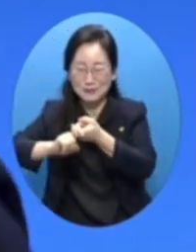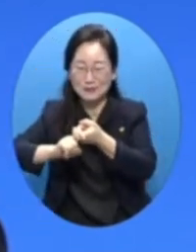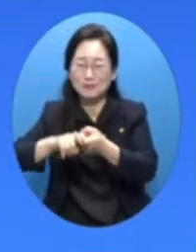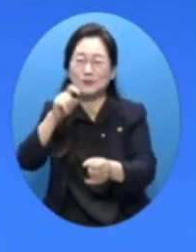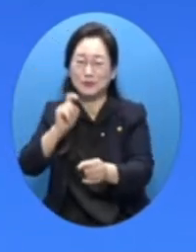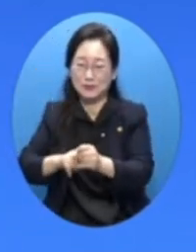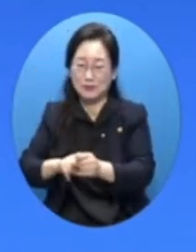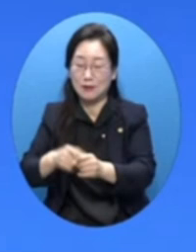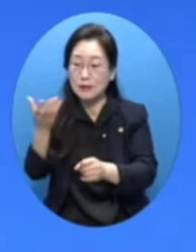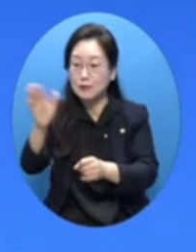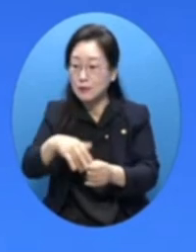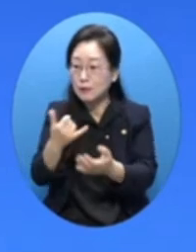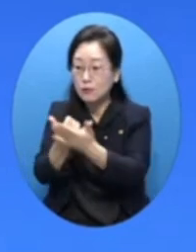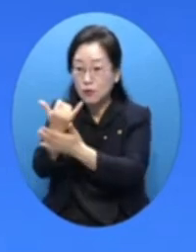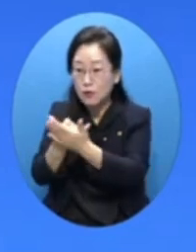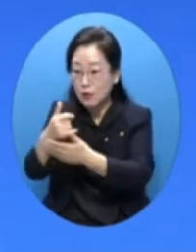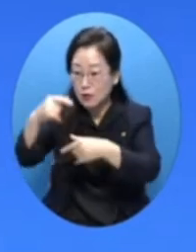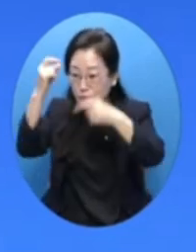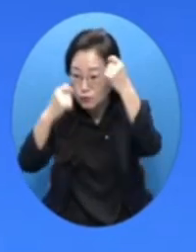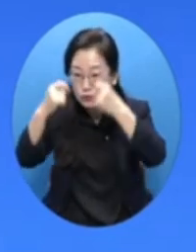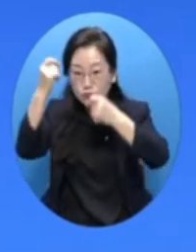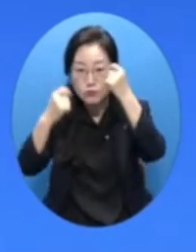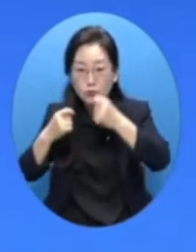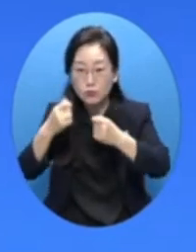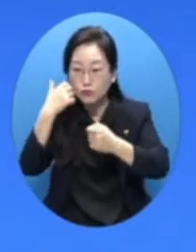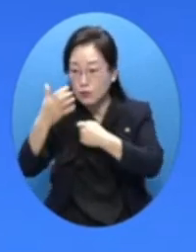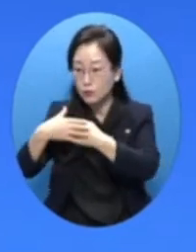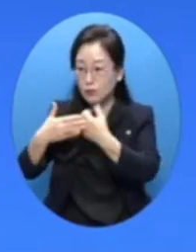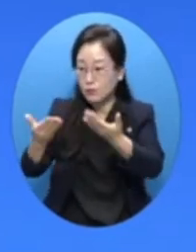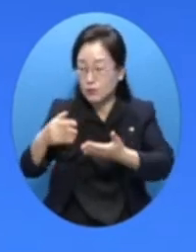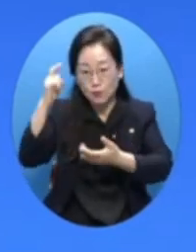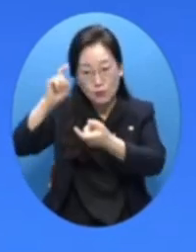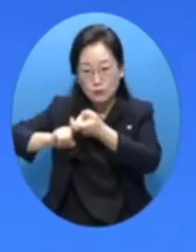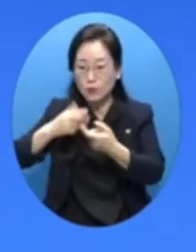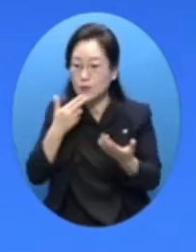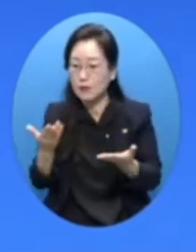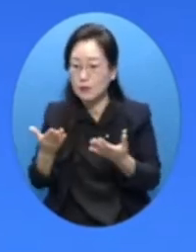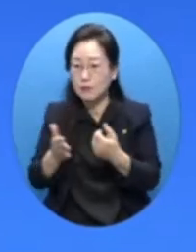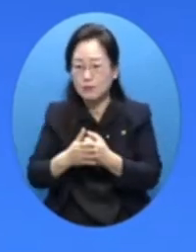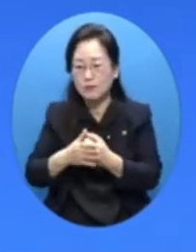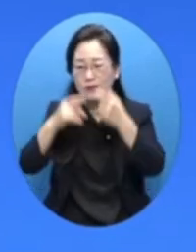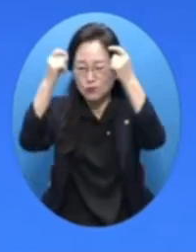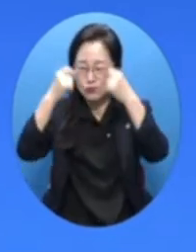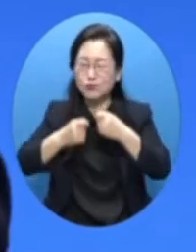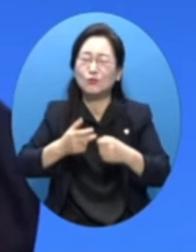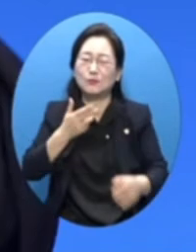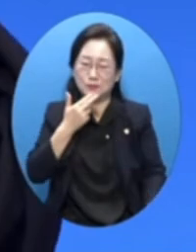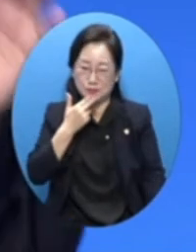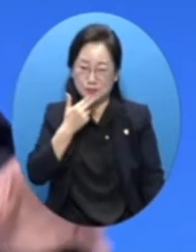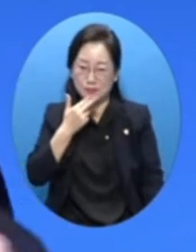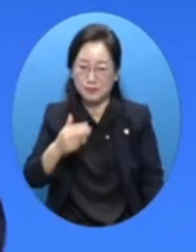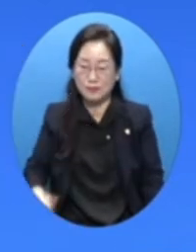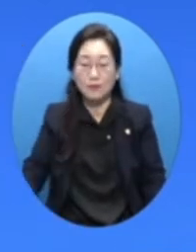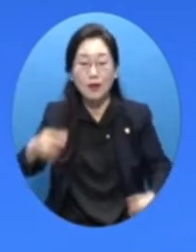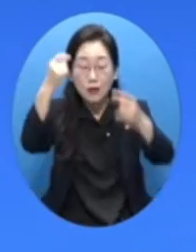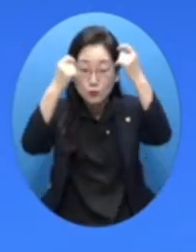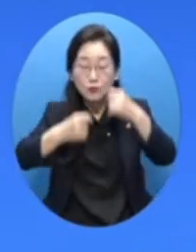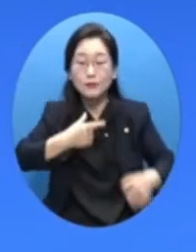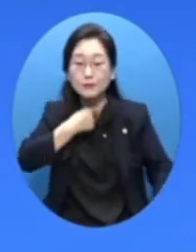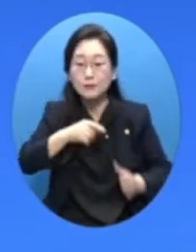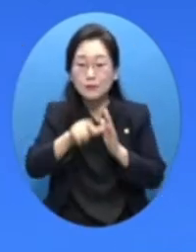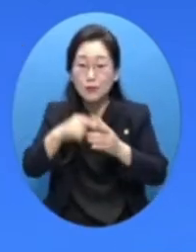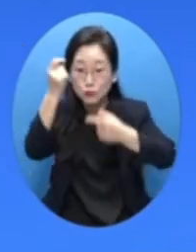고아는 울어도 도와줄 사람이 없고 돌봐줄 사람이 없기 때문에 울질 않는 것입니다. 울고 싶을 때 우는 것이